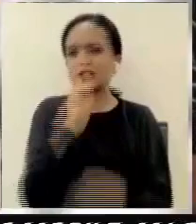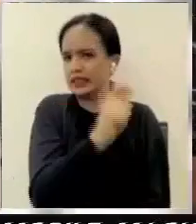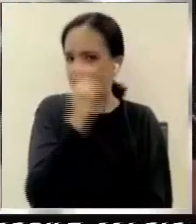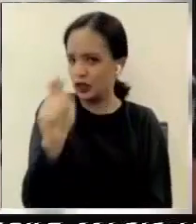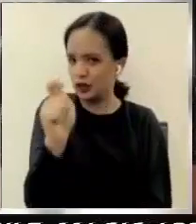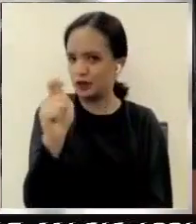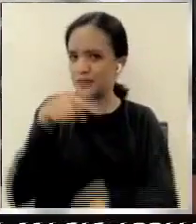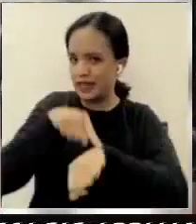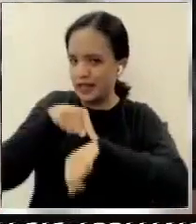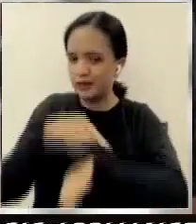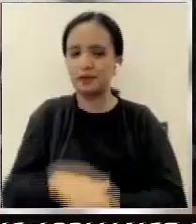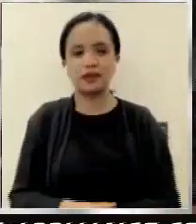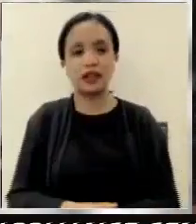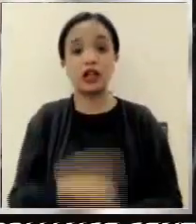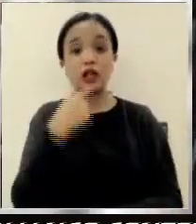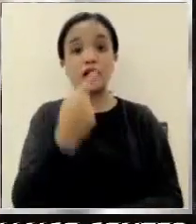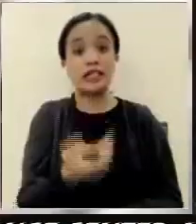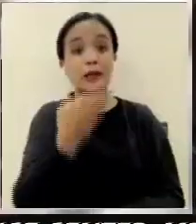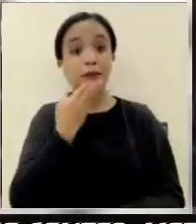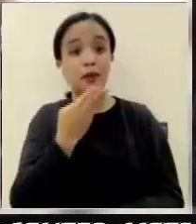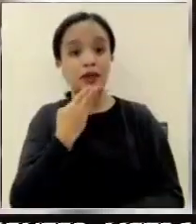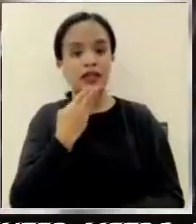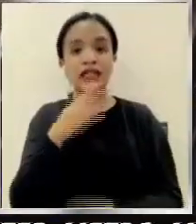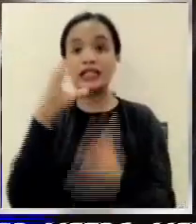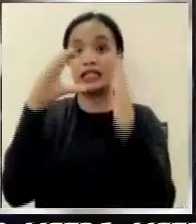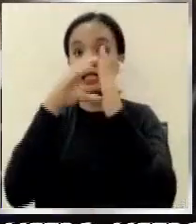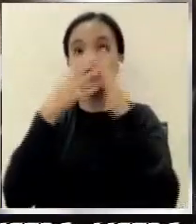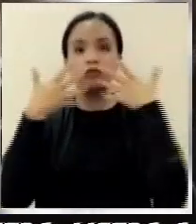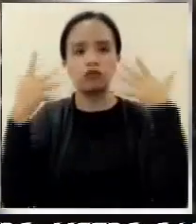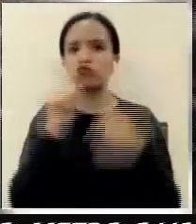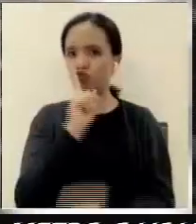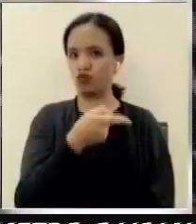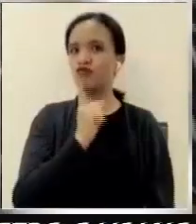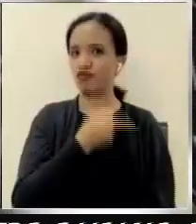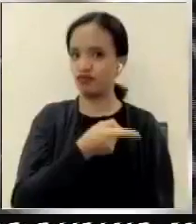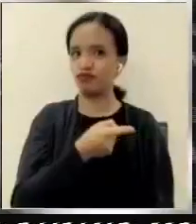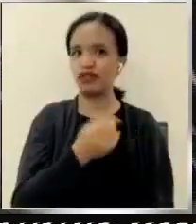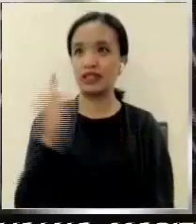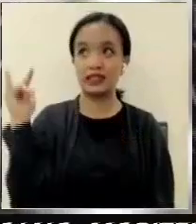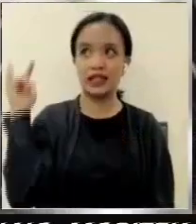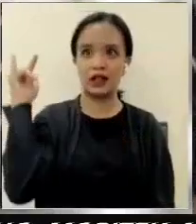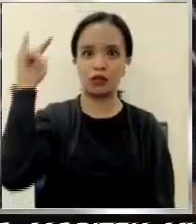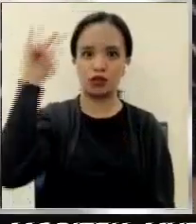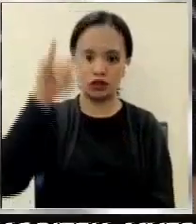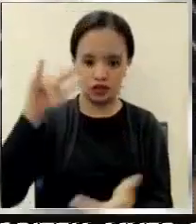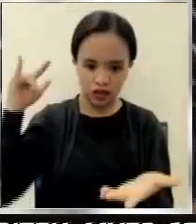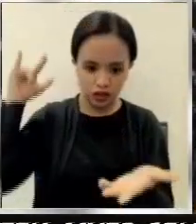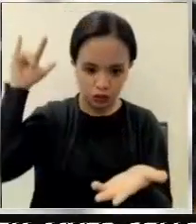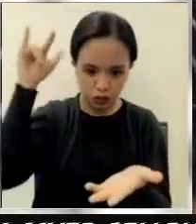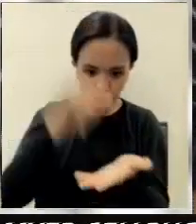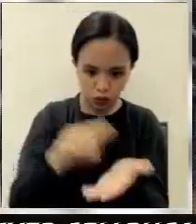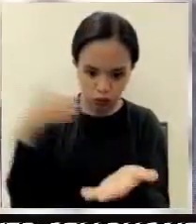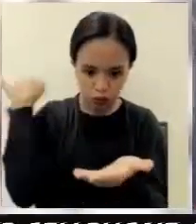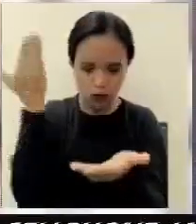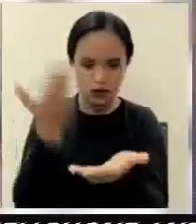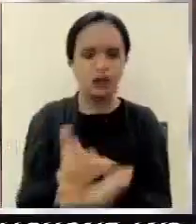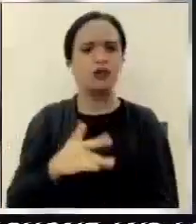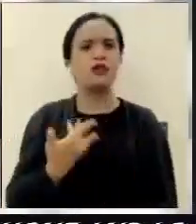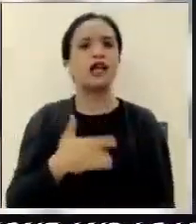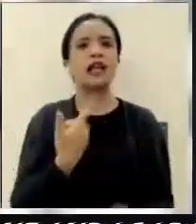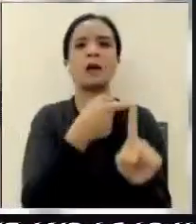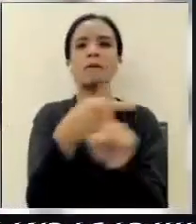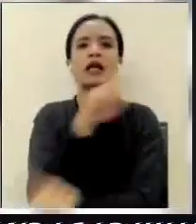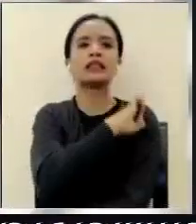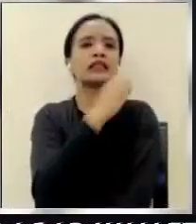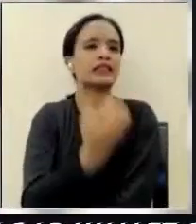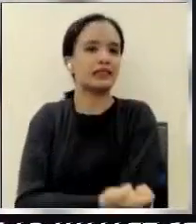ng Bacolod is City of Smiles, totoo yan. Sa airport pa lamang, paglanding na paglanding, feel mo na yung positive energy ng mga tao? Ay